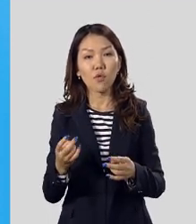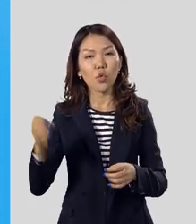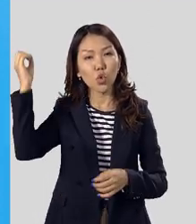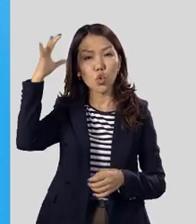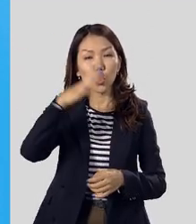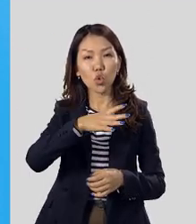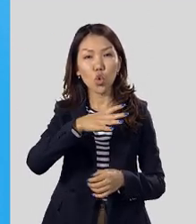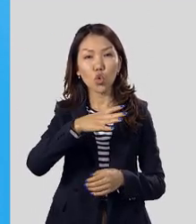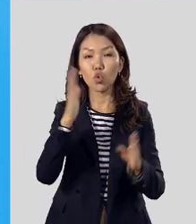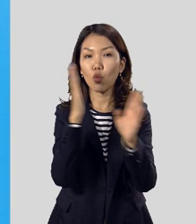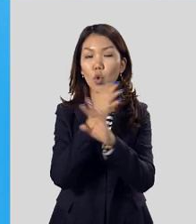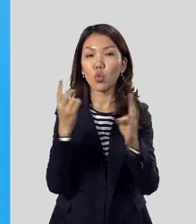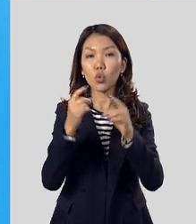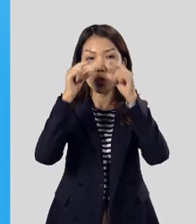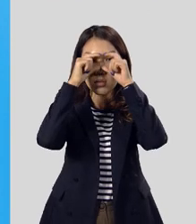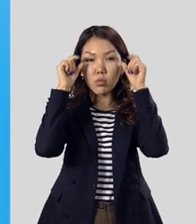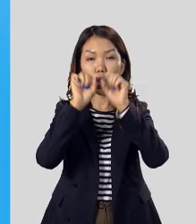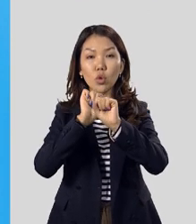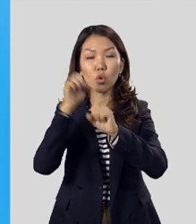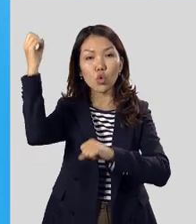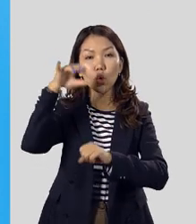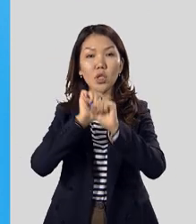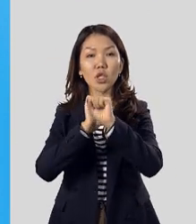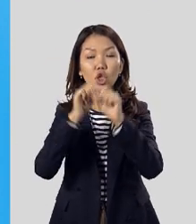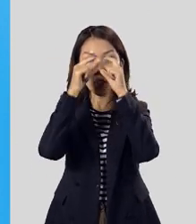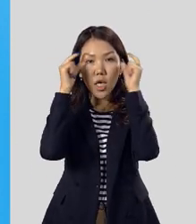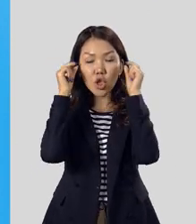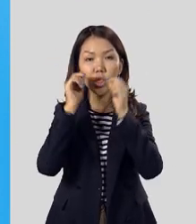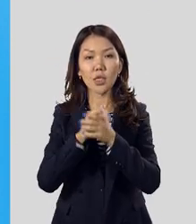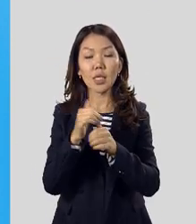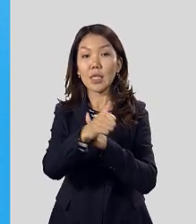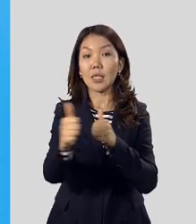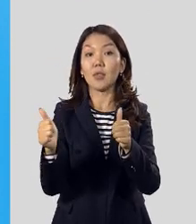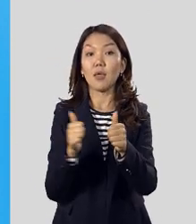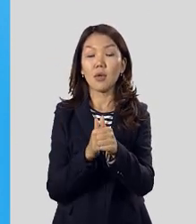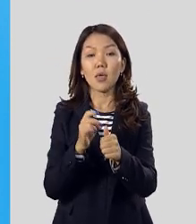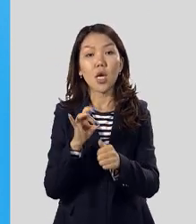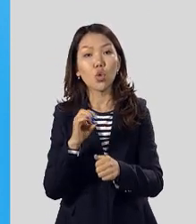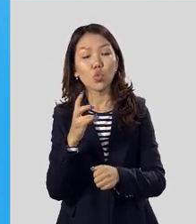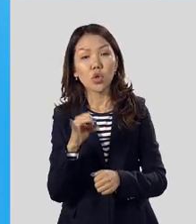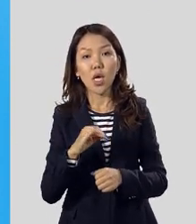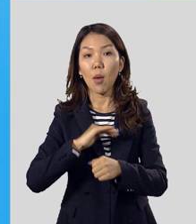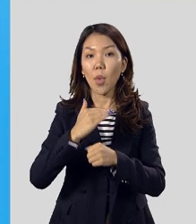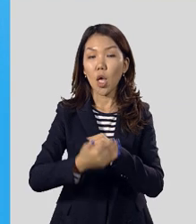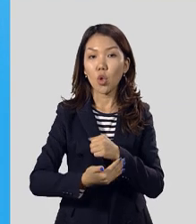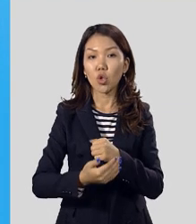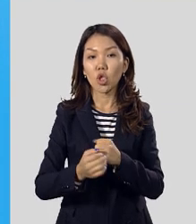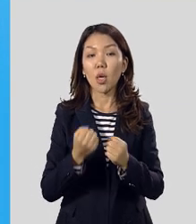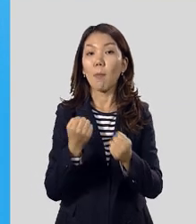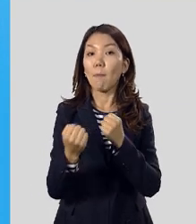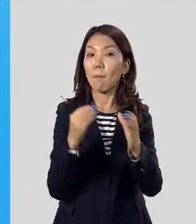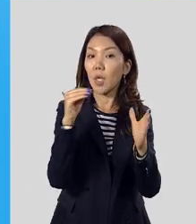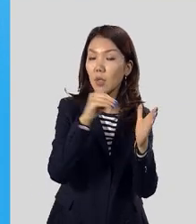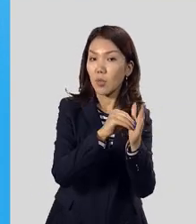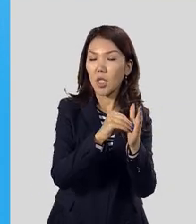носить солнцезащитные очки. Сзади к радужной оболочке прикреплены мышцы,